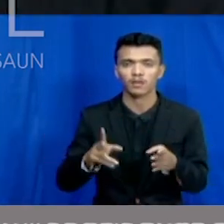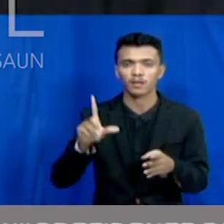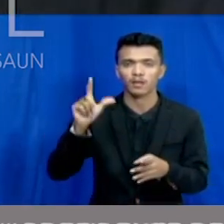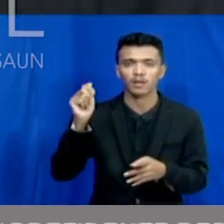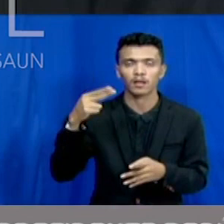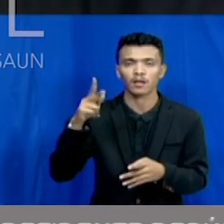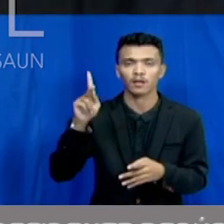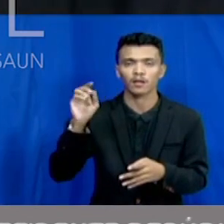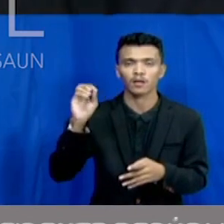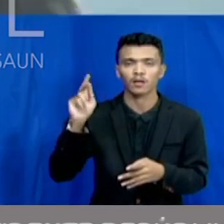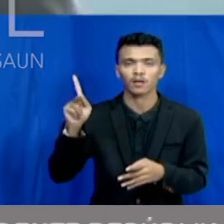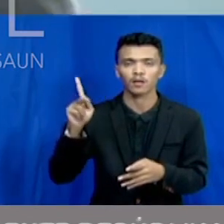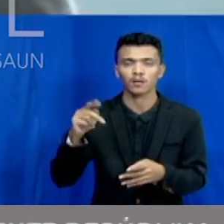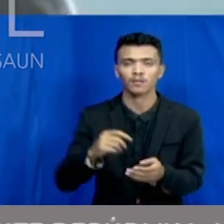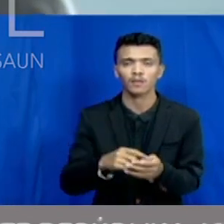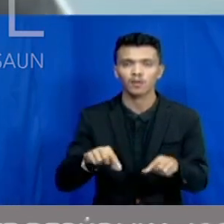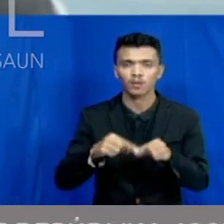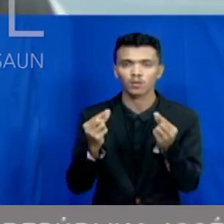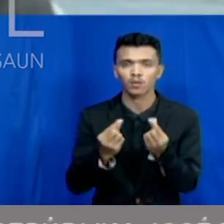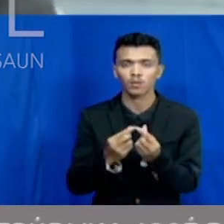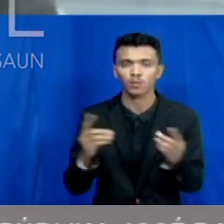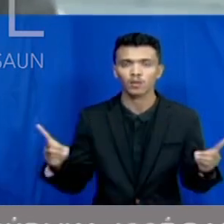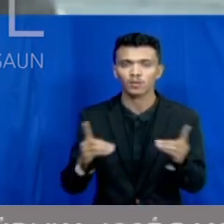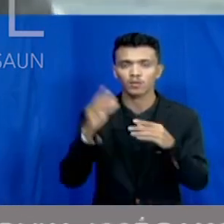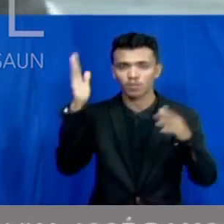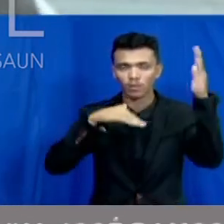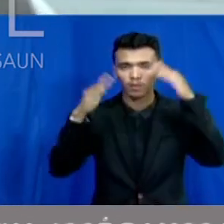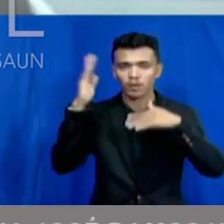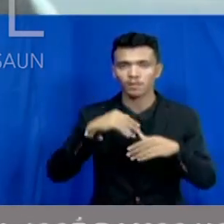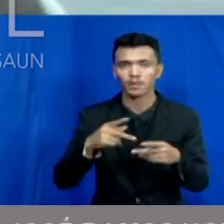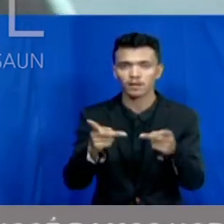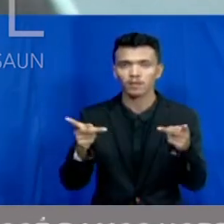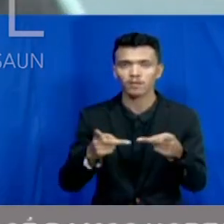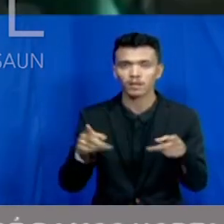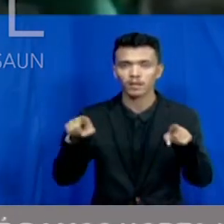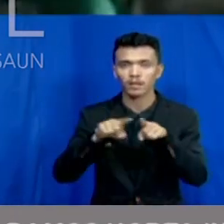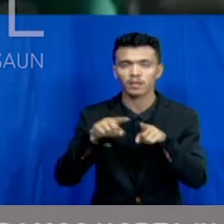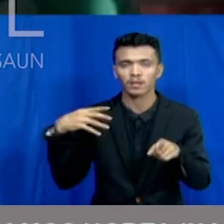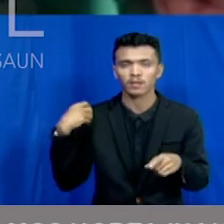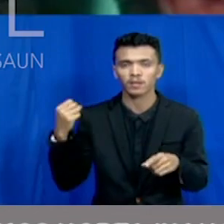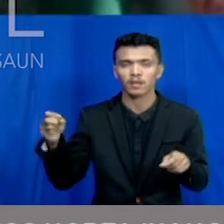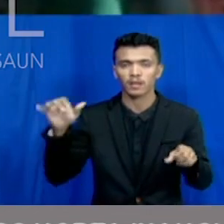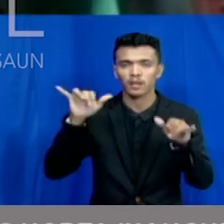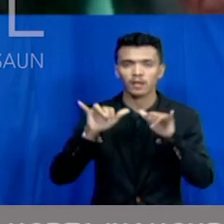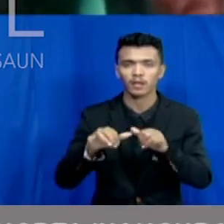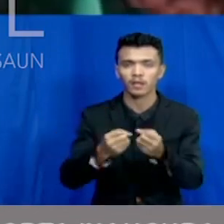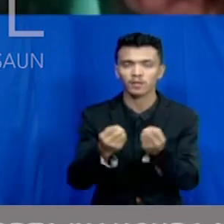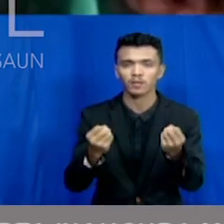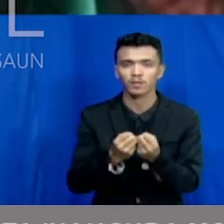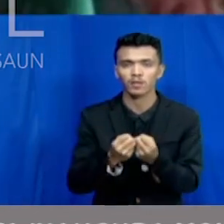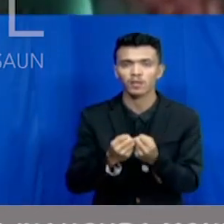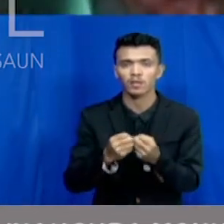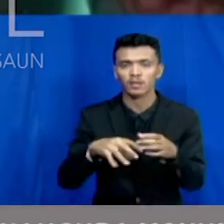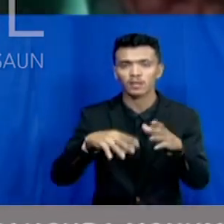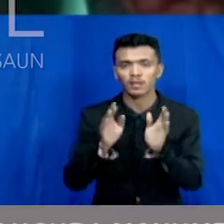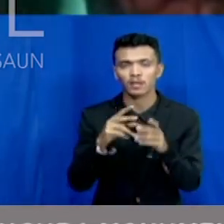informa tangkatak, durante ne ekipa hasur problema balung iha terenu hanesan, kandidatu hela iha suku Ida, mabenaran saifali iha suku